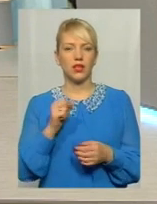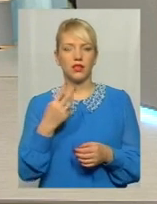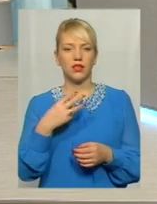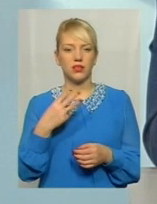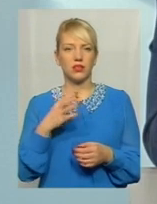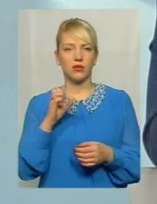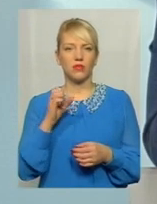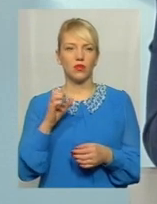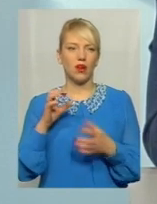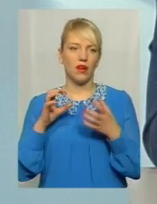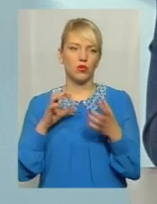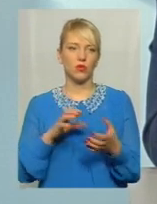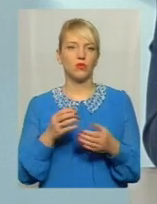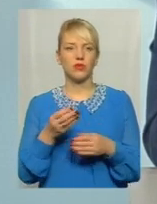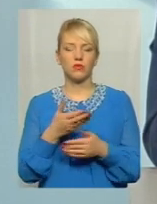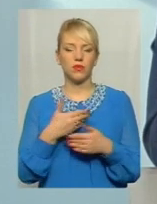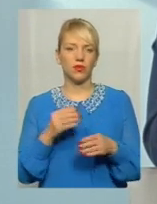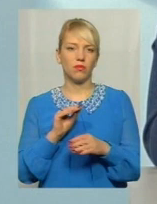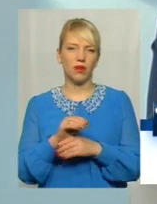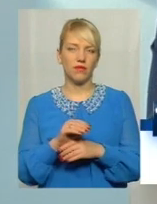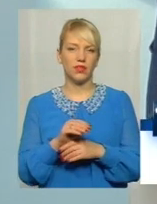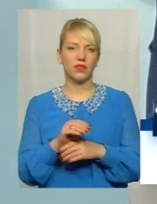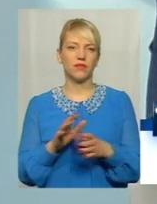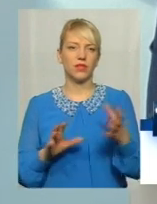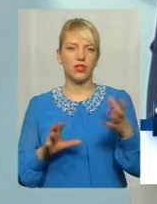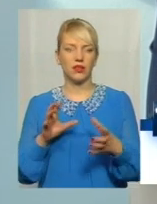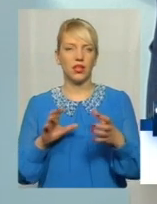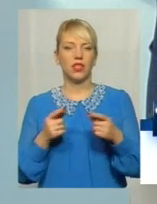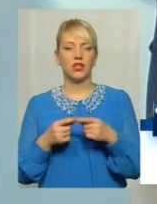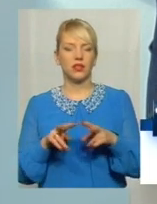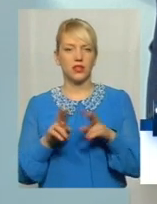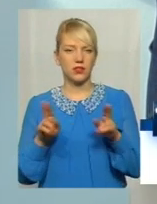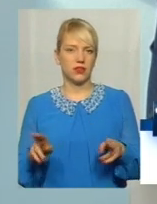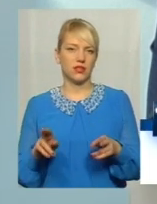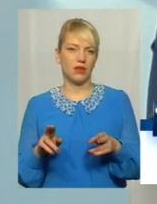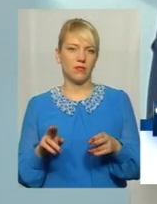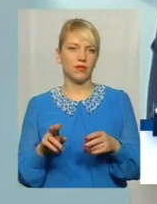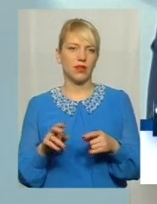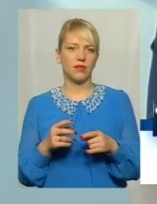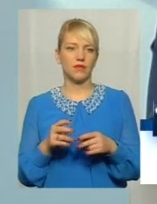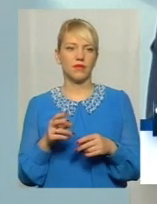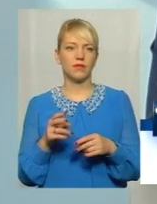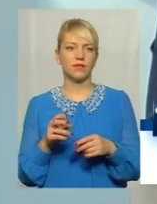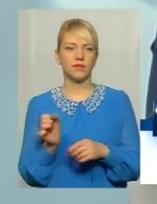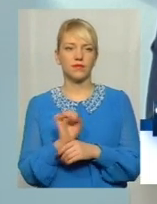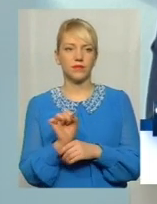маршруті ми додали великогабаритний транспорт. Це, по суті, та ж сама кількість транспортних засобів великих. І